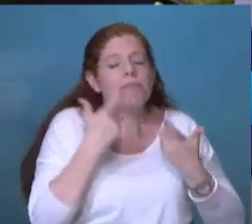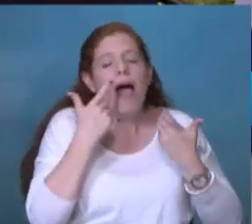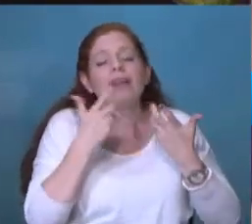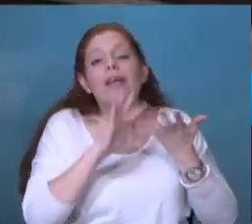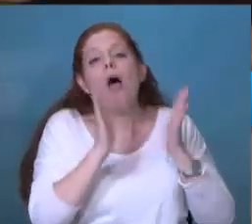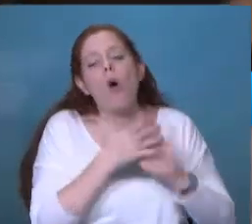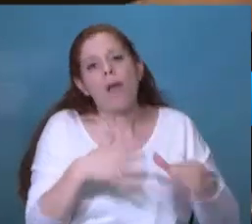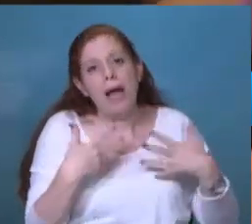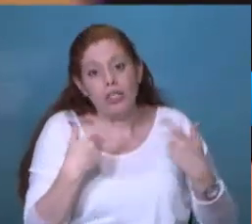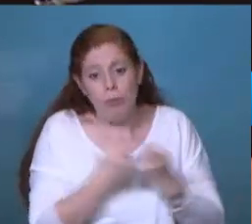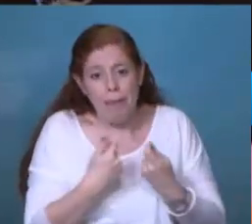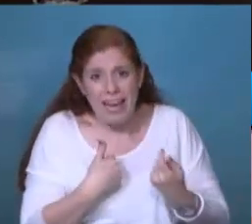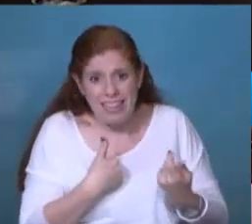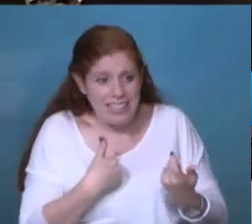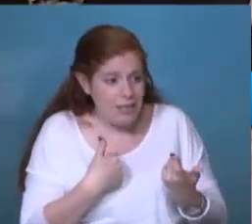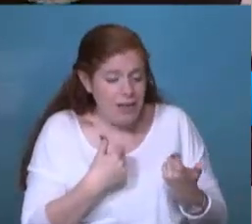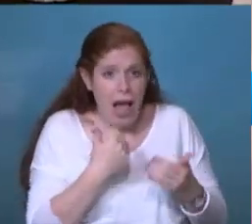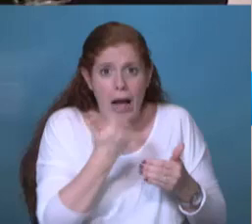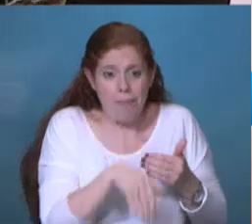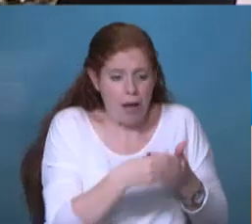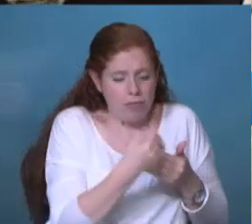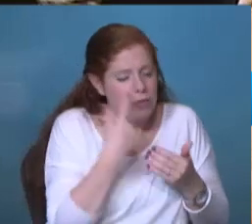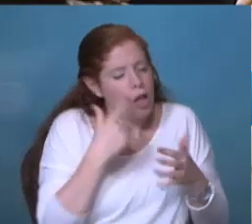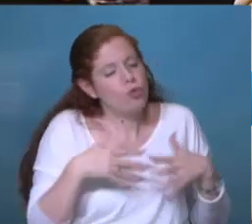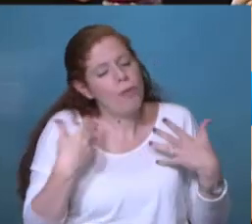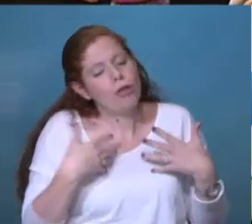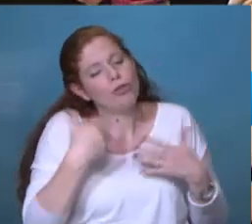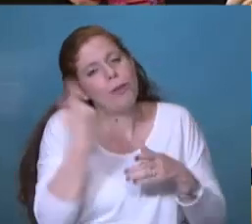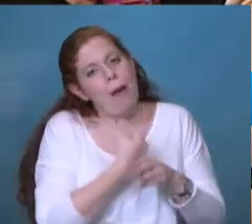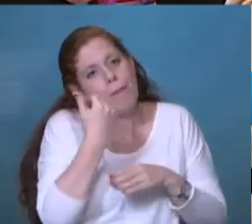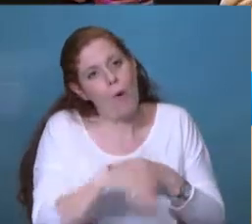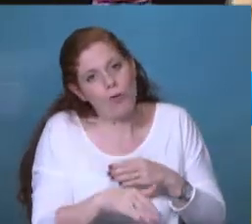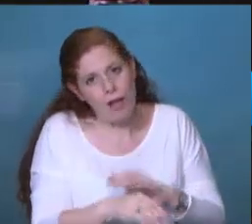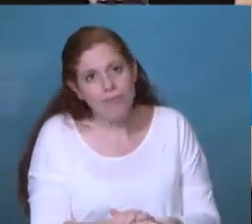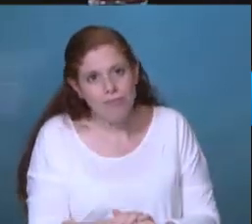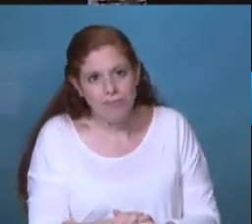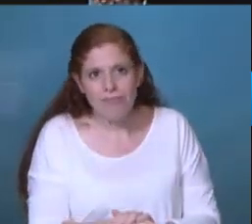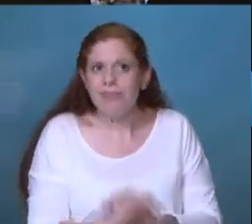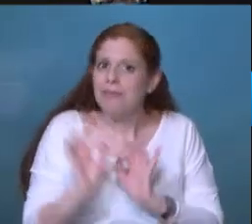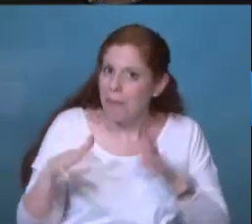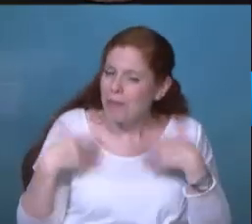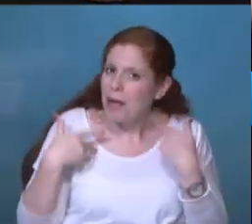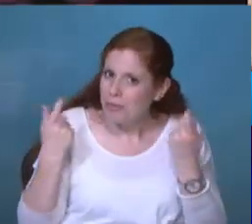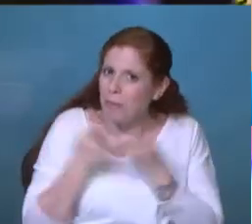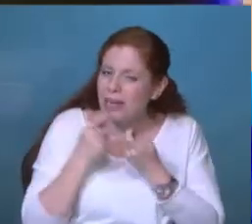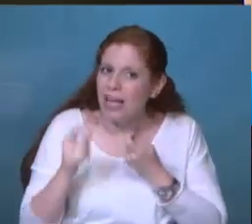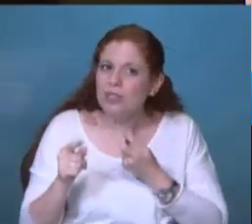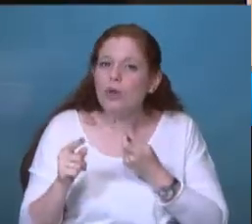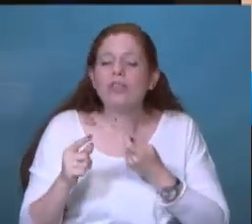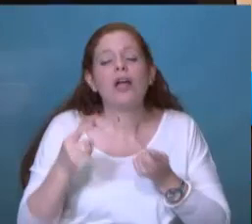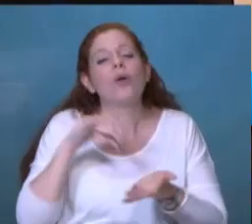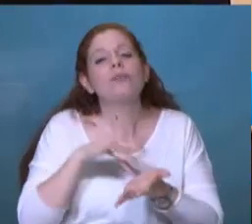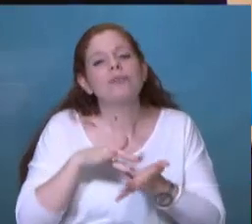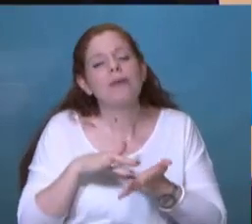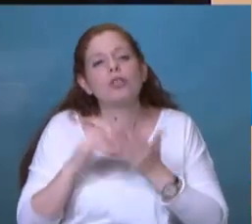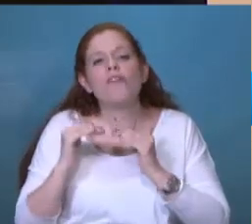מבחינתי, הגמר הוא עוד... נראה לי שהוא מרגש כי זאת תהיה הפעם האחרונה. באמת זה מרגש מהבחינה הזאת. אנחנו נמצאים פה על השטיח הכתום,